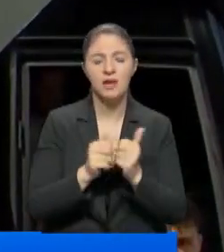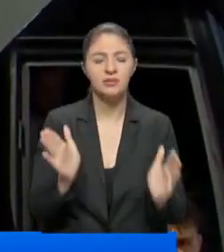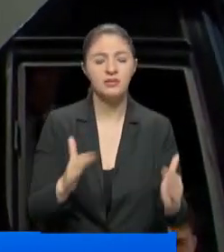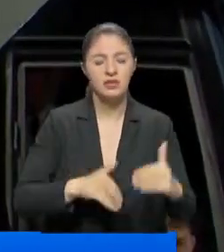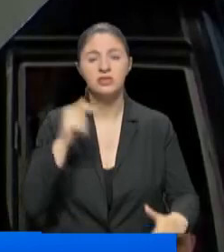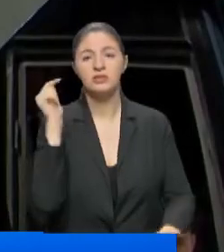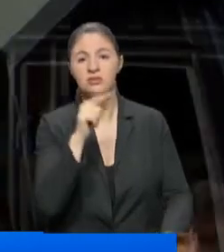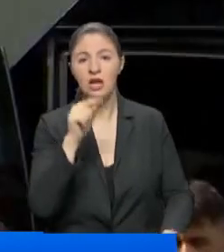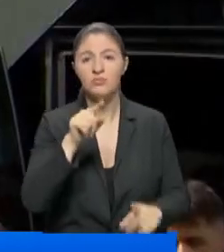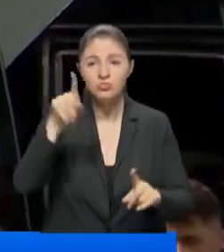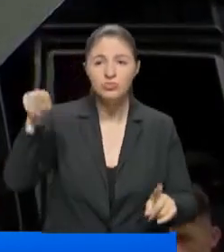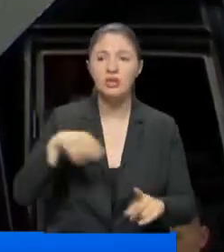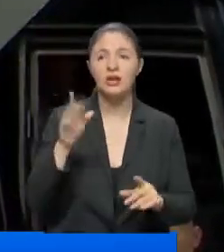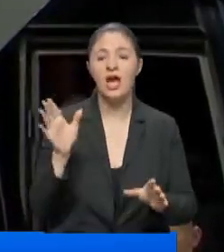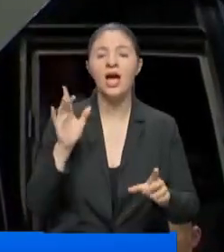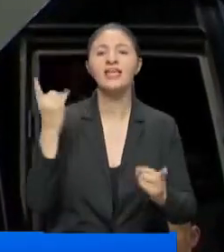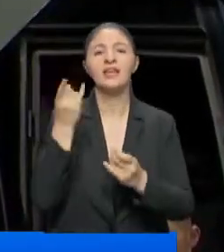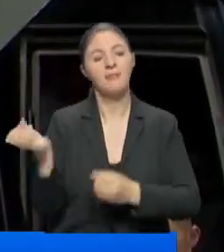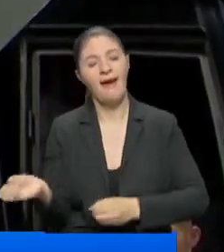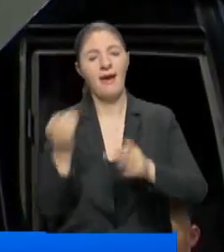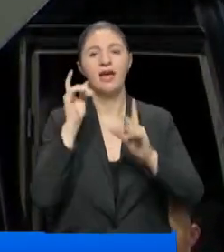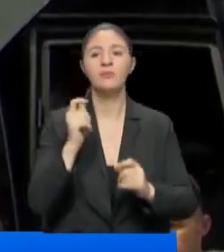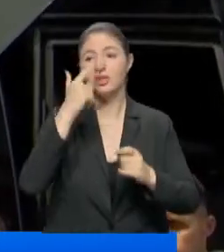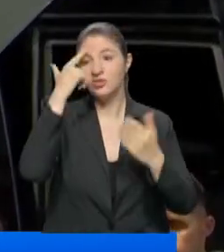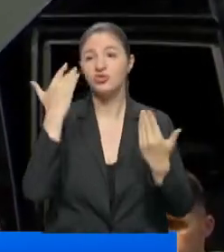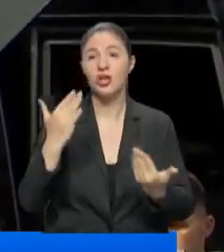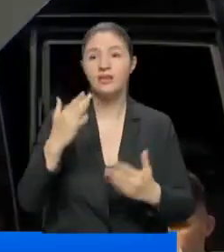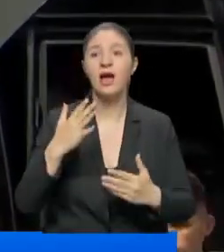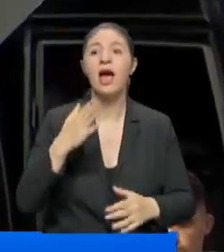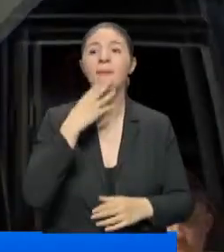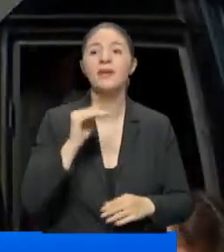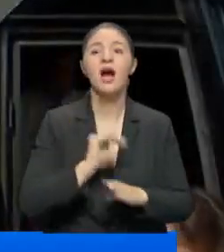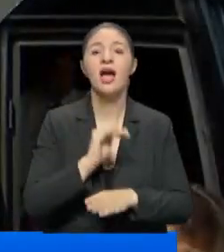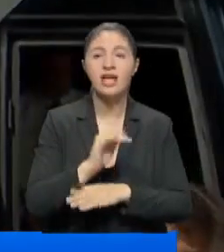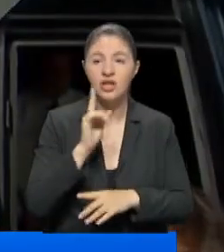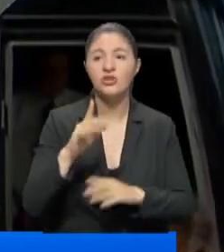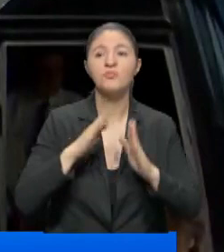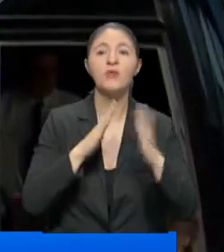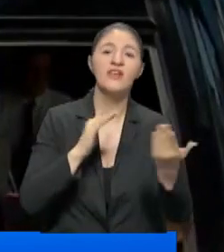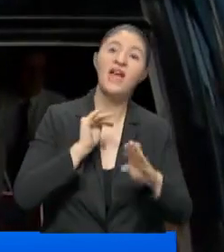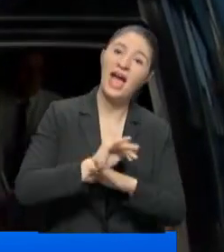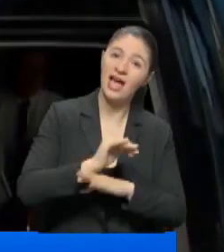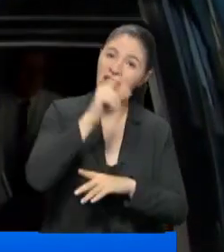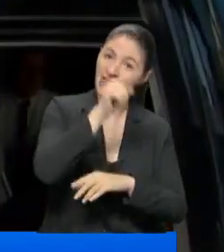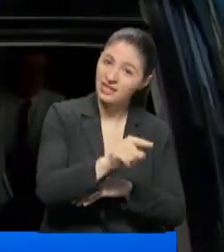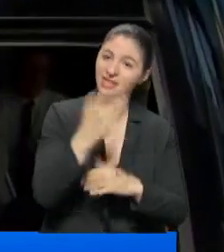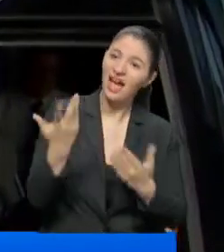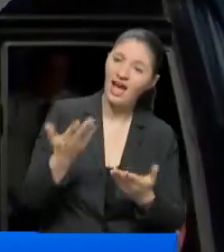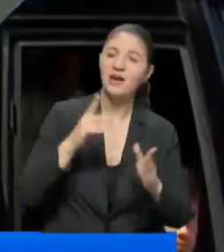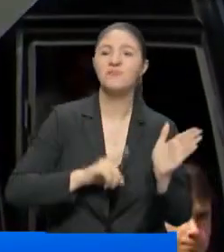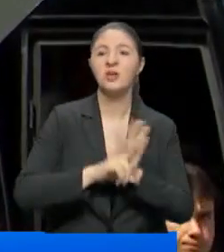sandıkta bunları aşağıya göndereceğiz inşallah emekli hayatlarında muhalefet hayatlarında